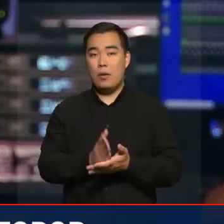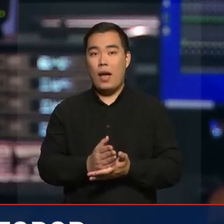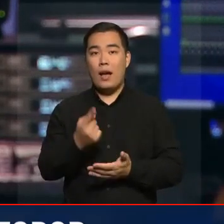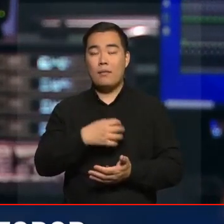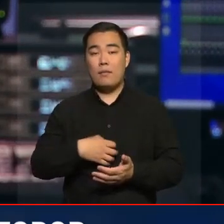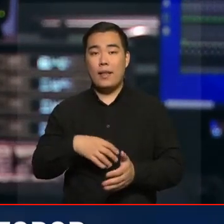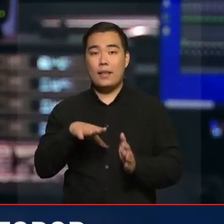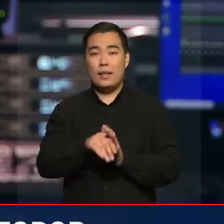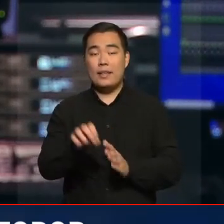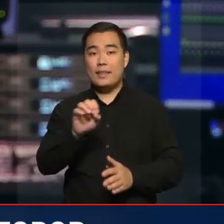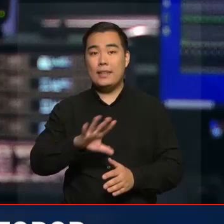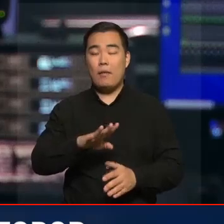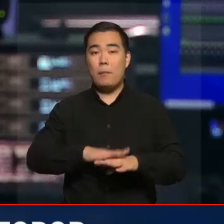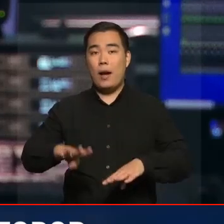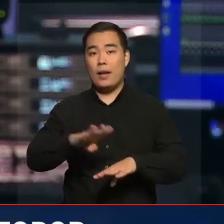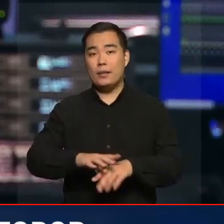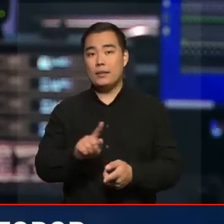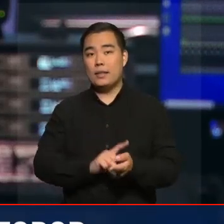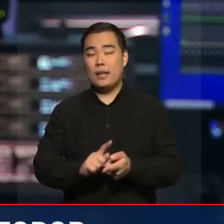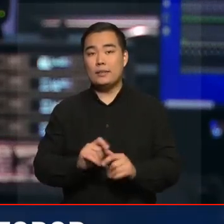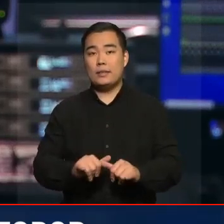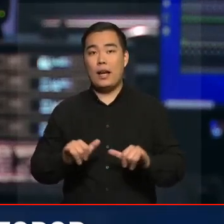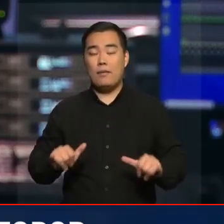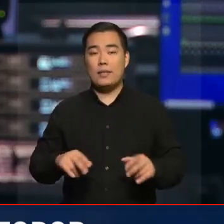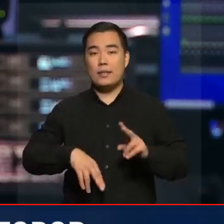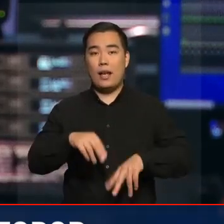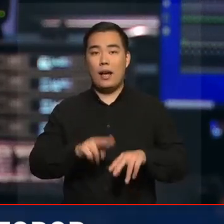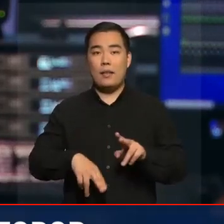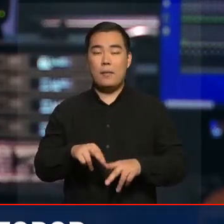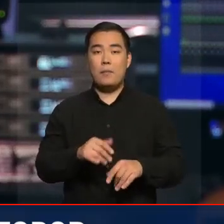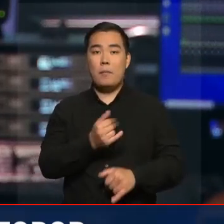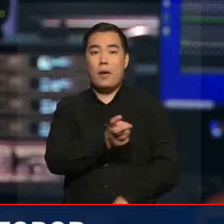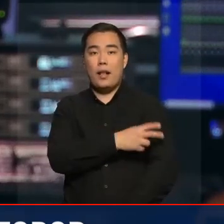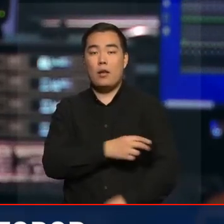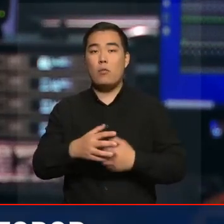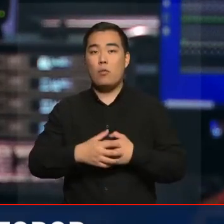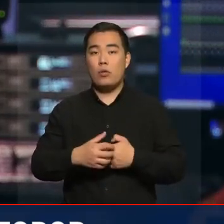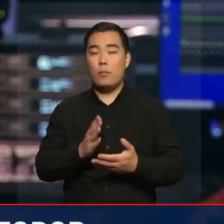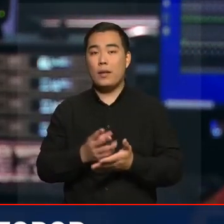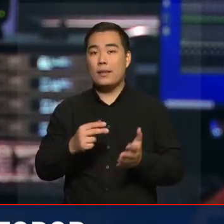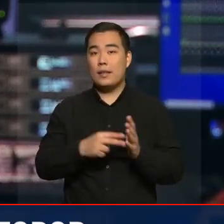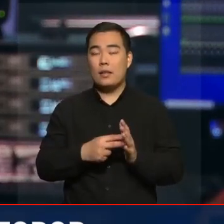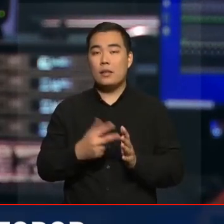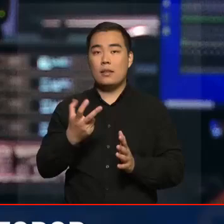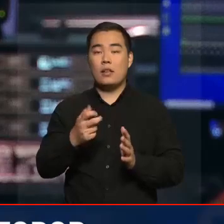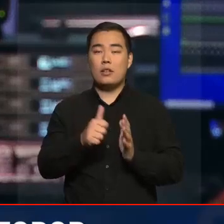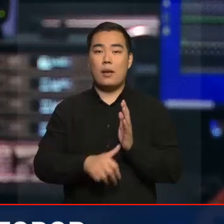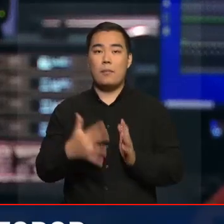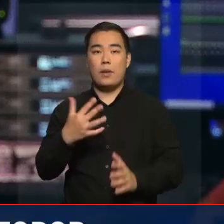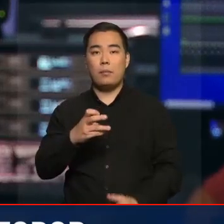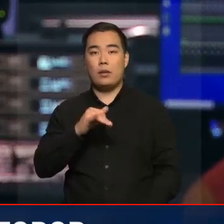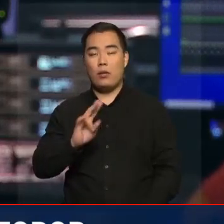один из них Европейского Банка Реконструкции и Развития по строительству больницы в Кокшетау стоимостью в